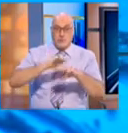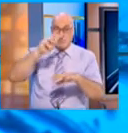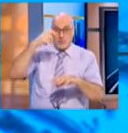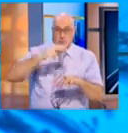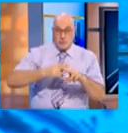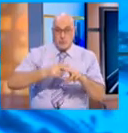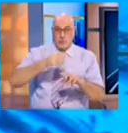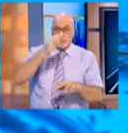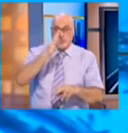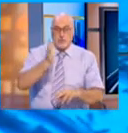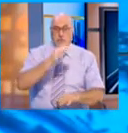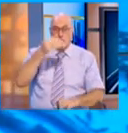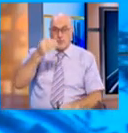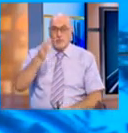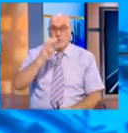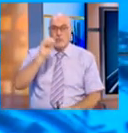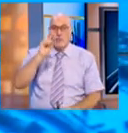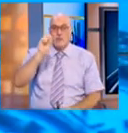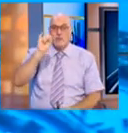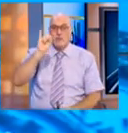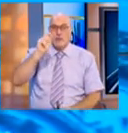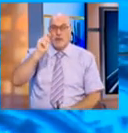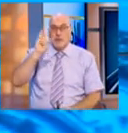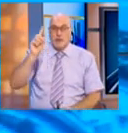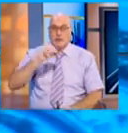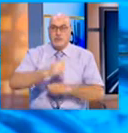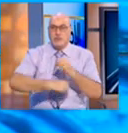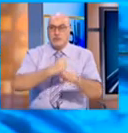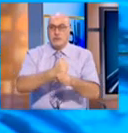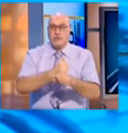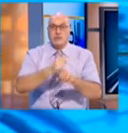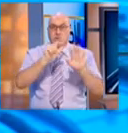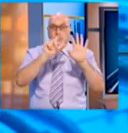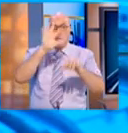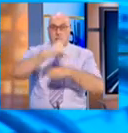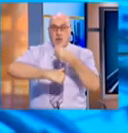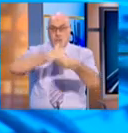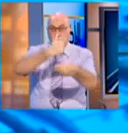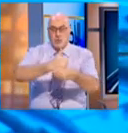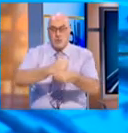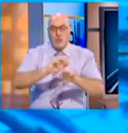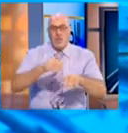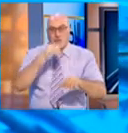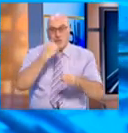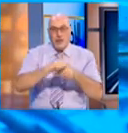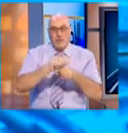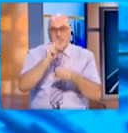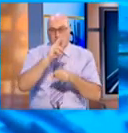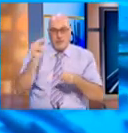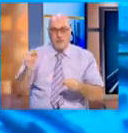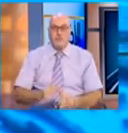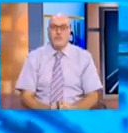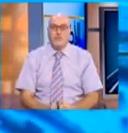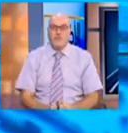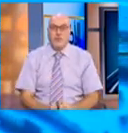بلعيد محمد أسعيد عن عمر ناهز 75 سنة إثر مرض عضال،